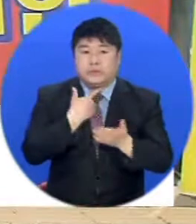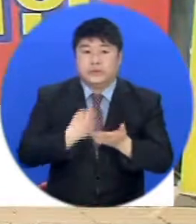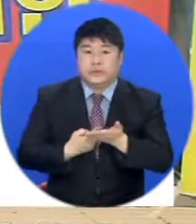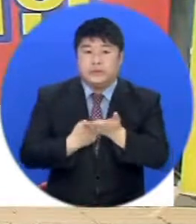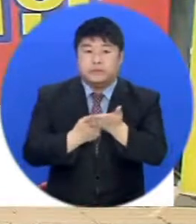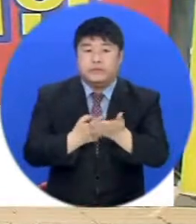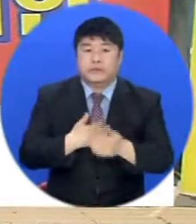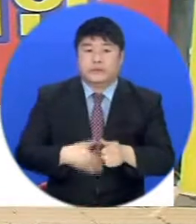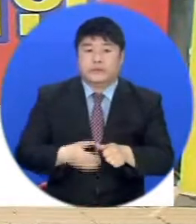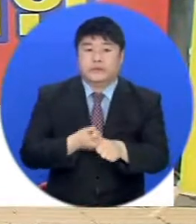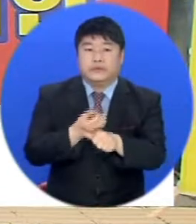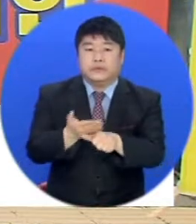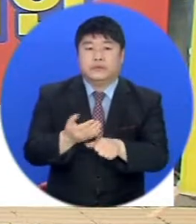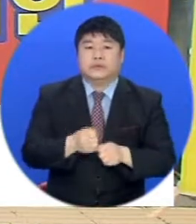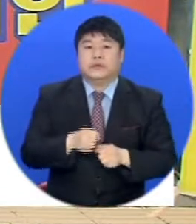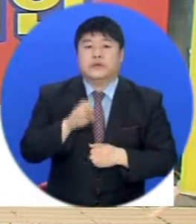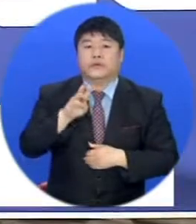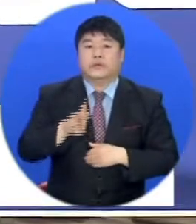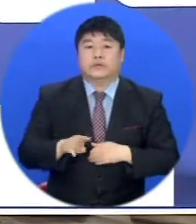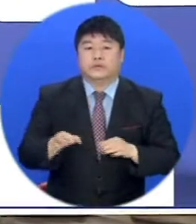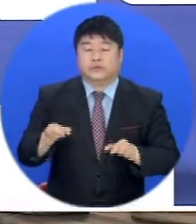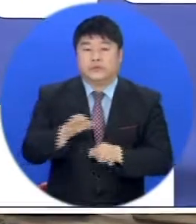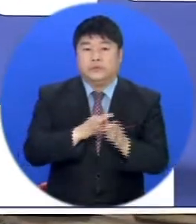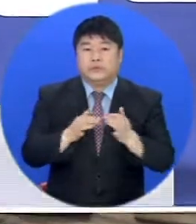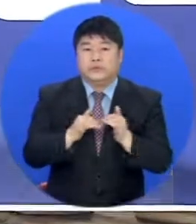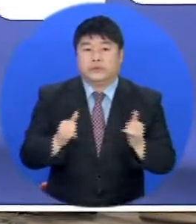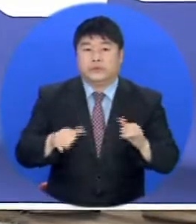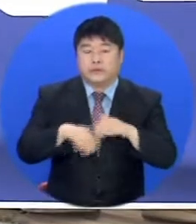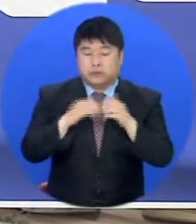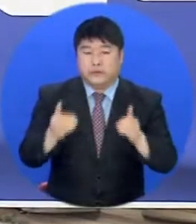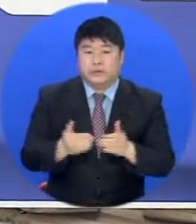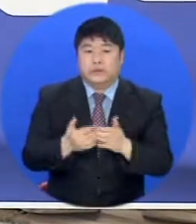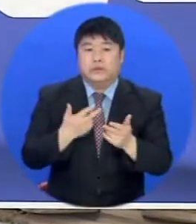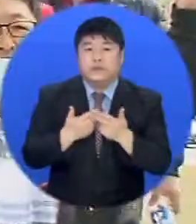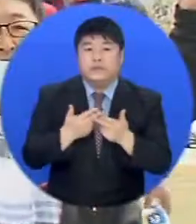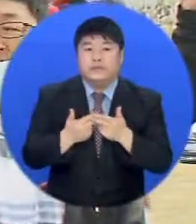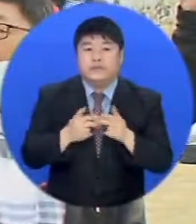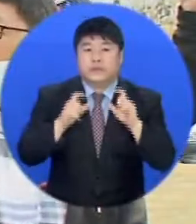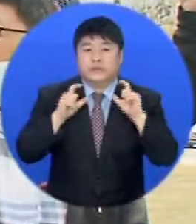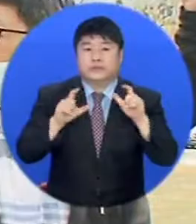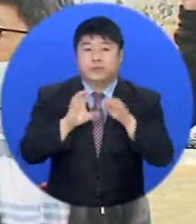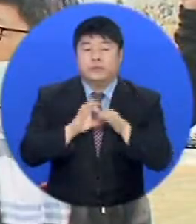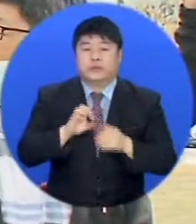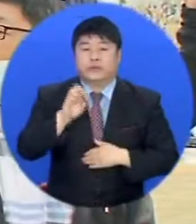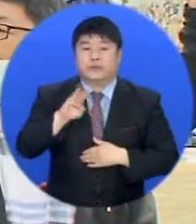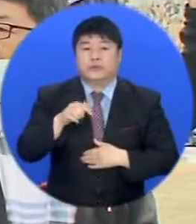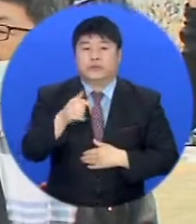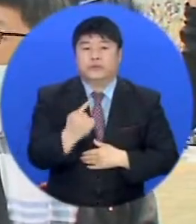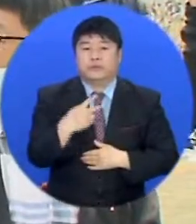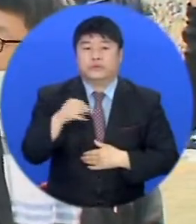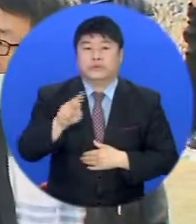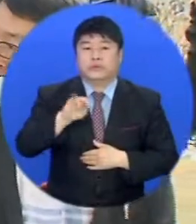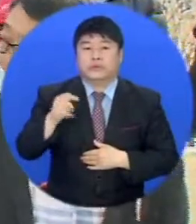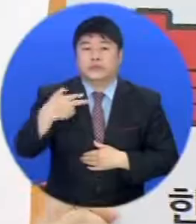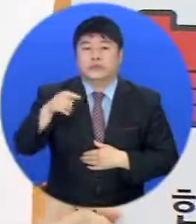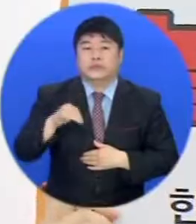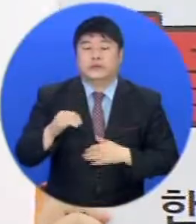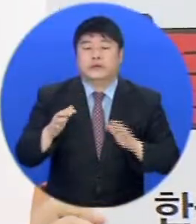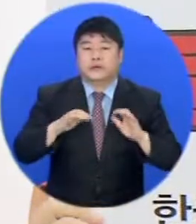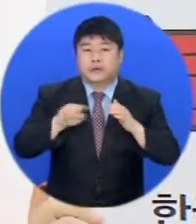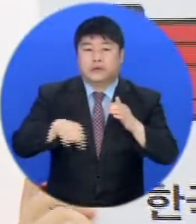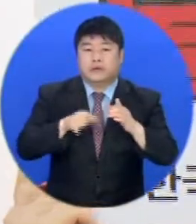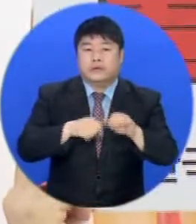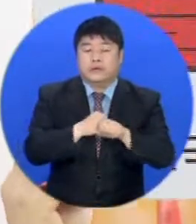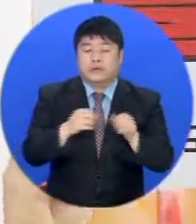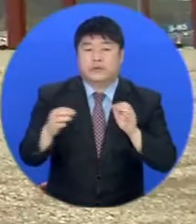것으로 알려졌습니다. 광주 경영자 총협회는 성명을 통해 광주 노사민정협의회의 틀 안에서